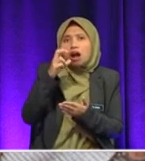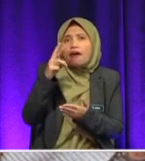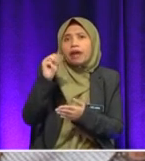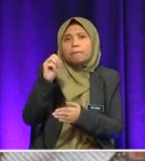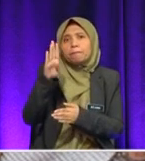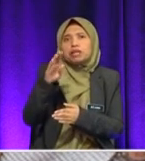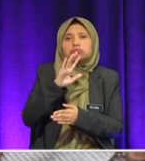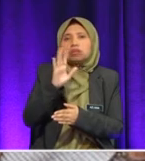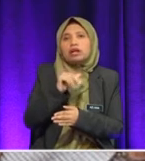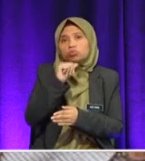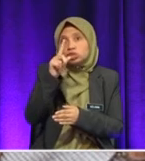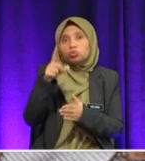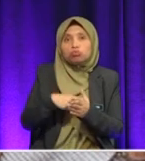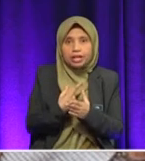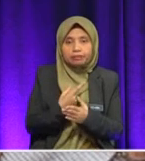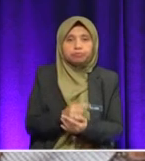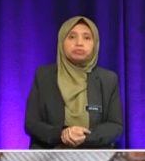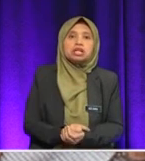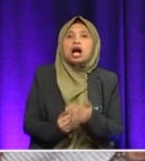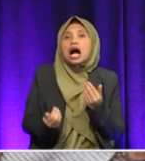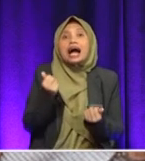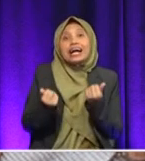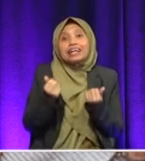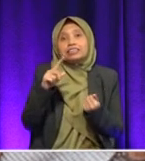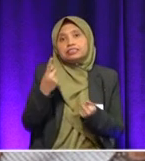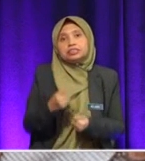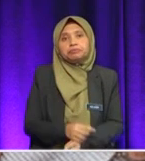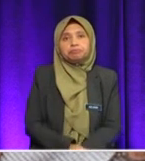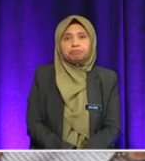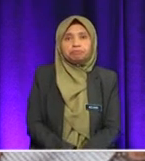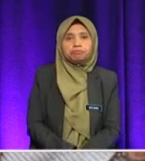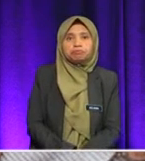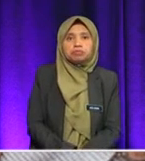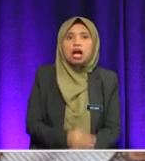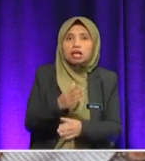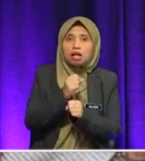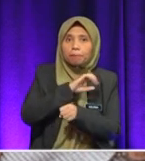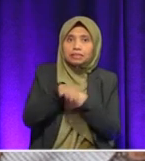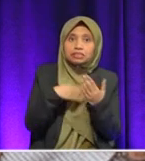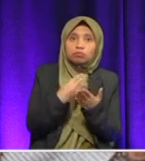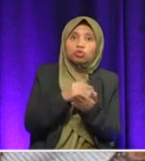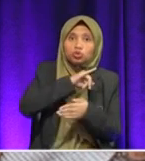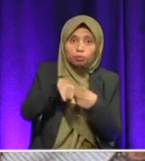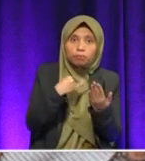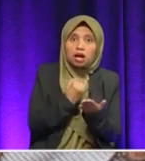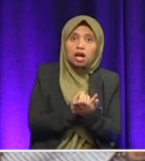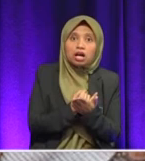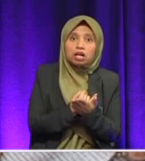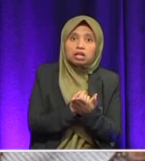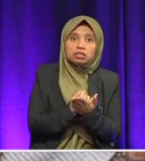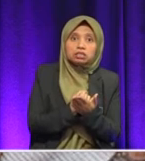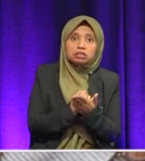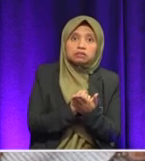Oke cerita kesini Niagara saja jadi b dapat semua jumlah nih kita